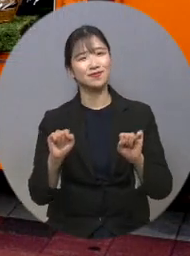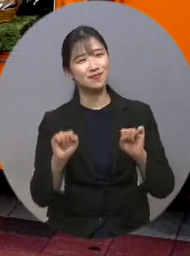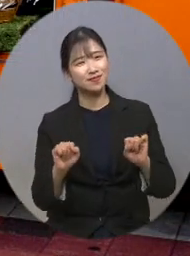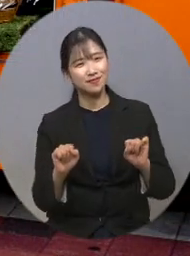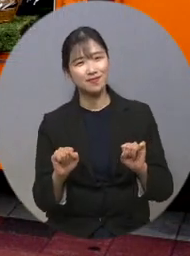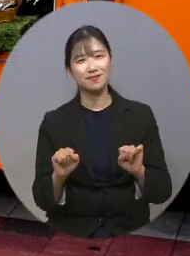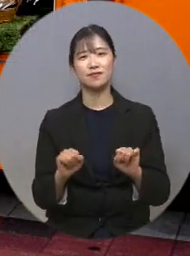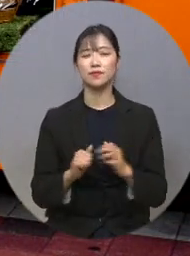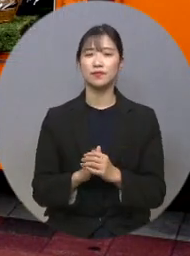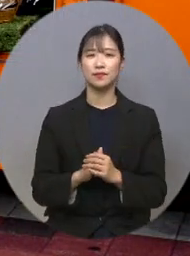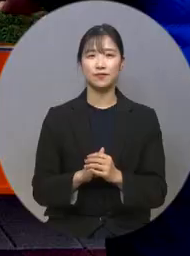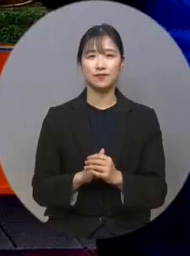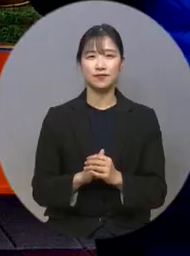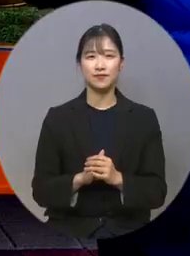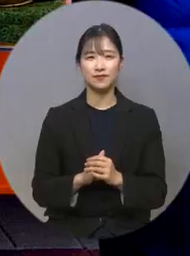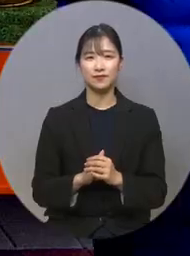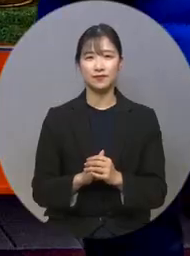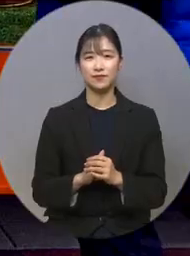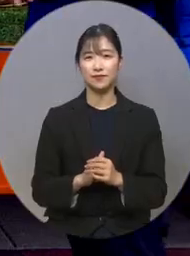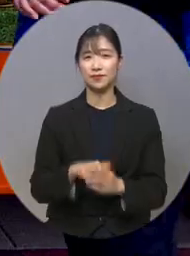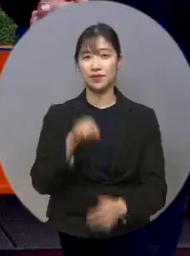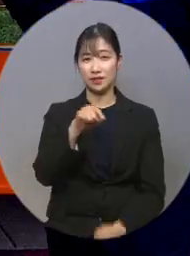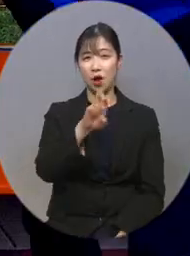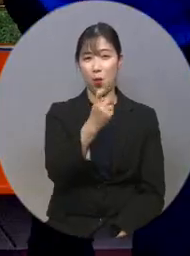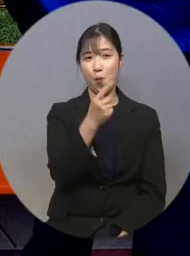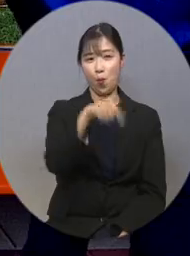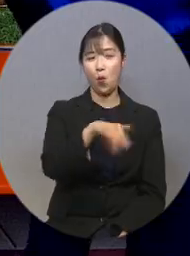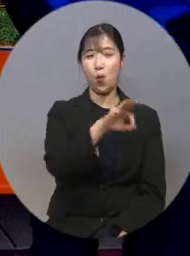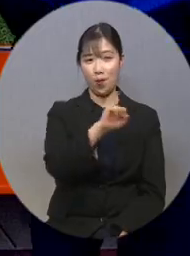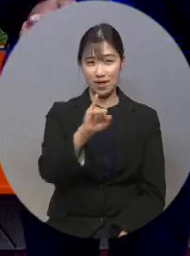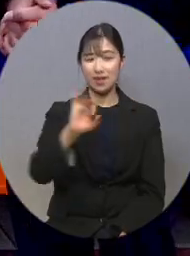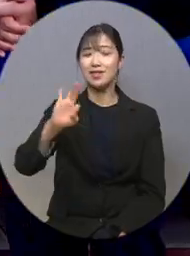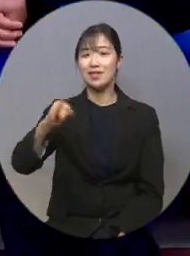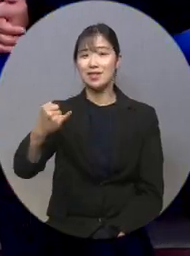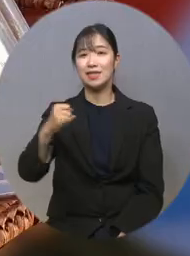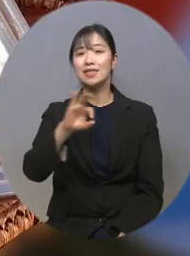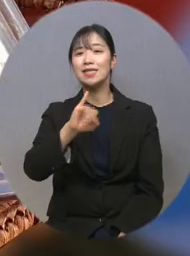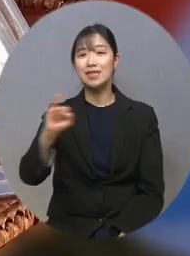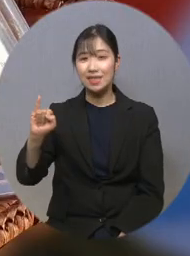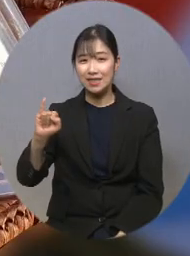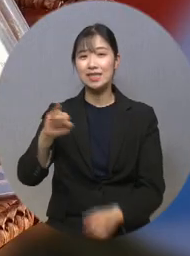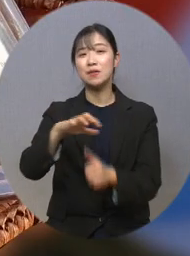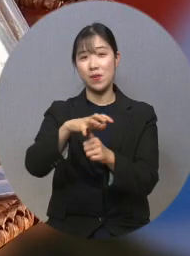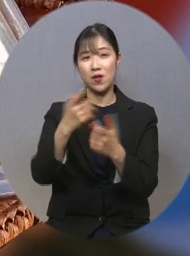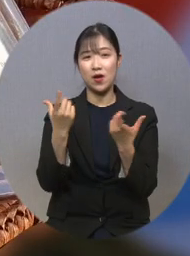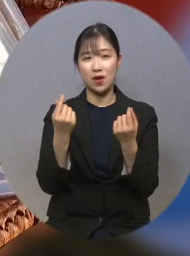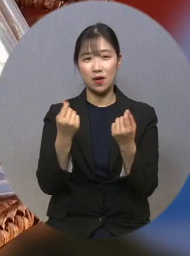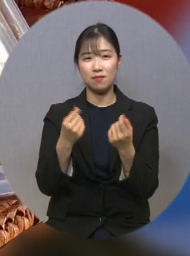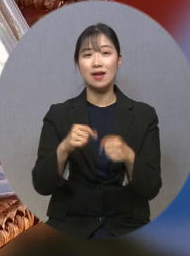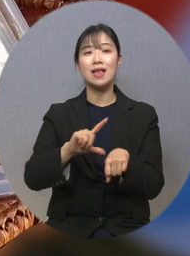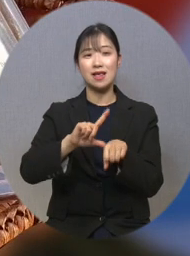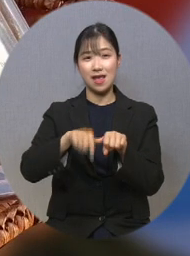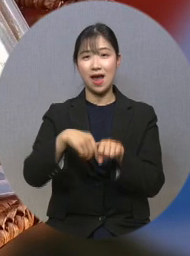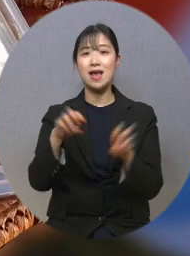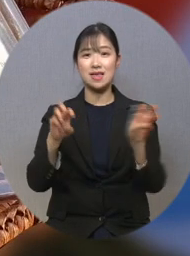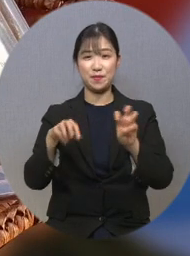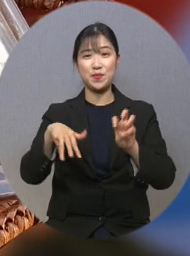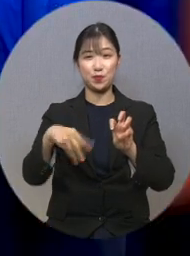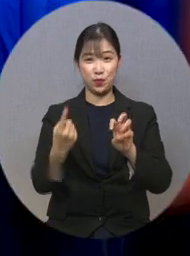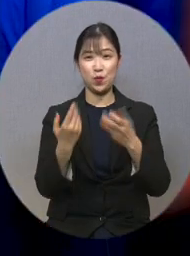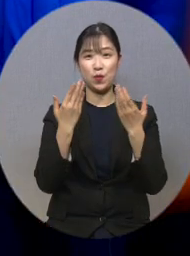박재일! 안녕하십니까. 이게 바로 목이버섯과 은이버섯이에요. 맞습니다. 자, 저희가 시간은 30초 드릴